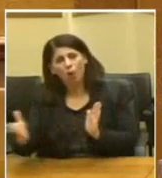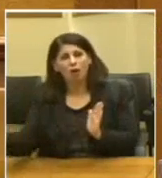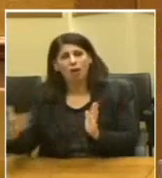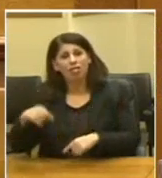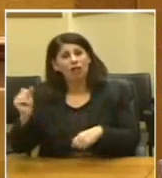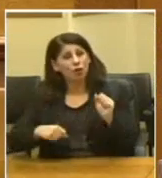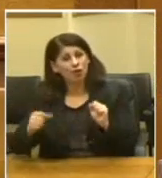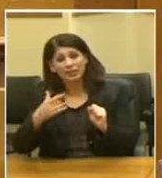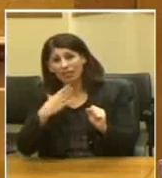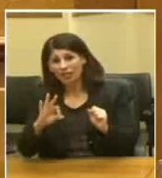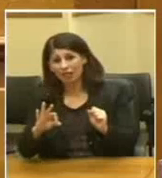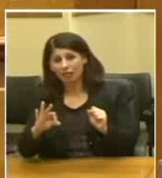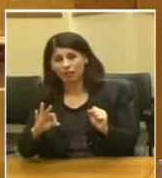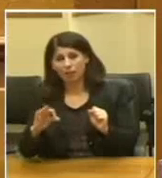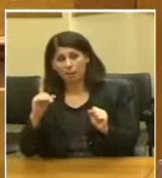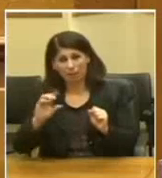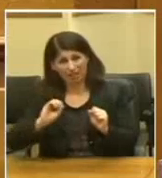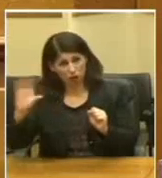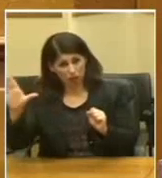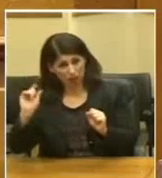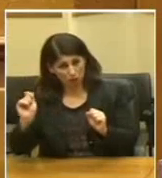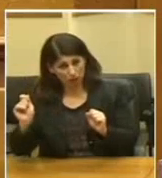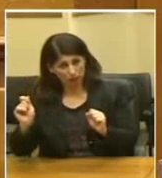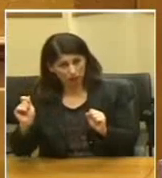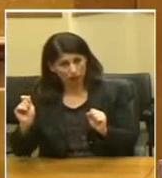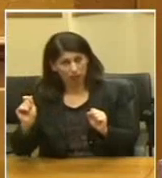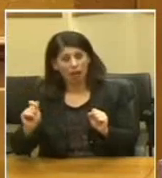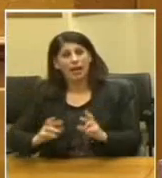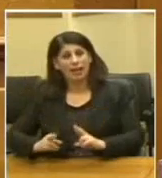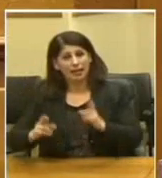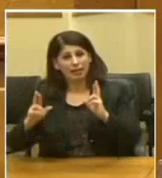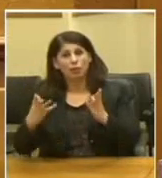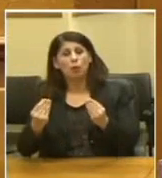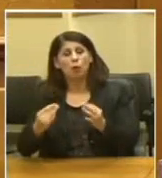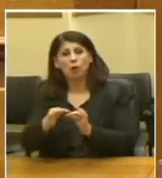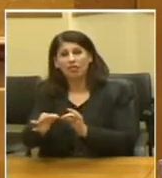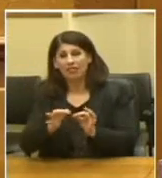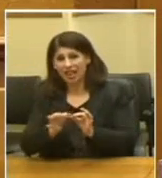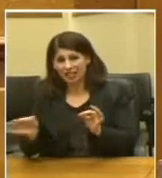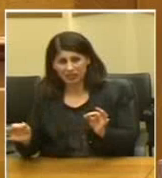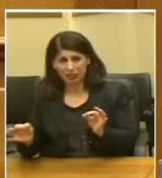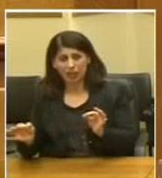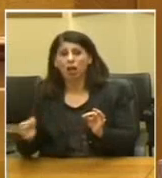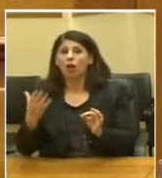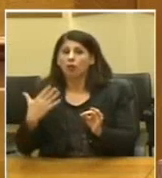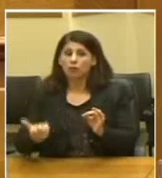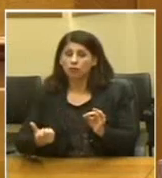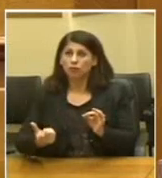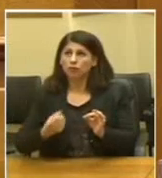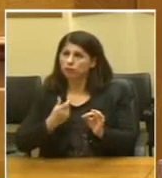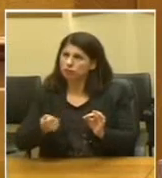Διαφωνείτε δηλαδή με μια εξωτερική πολιτική, ενεργητική και πολυδιάστατη, η οποία αποπνύει